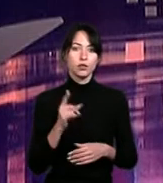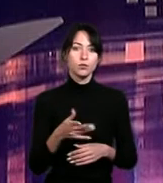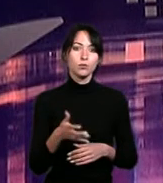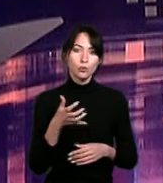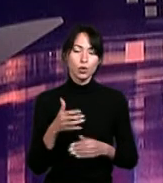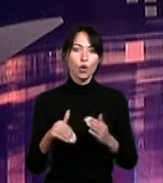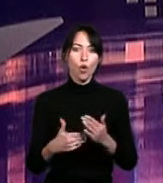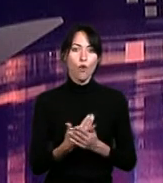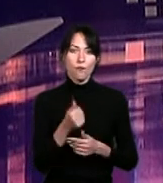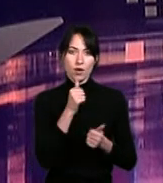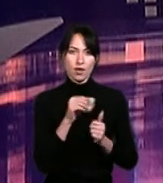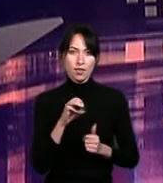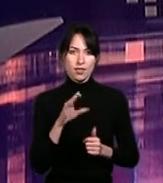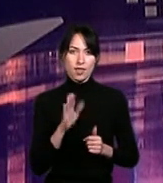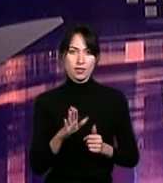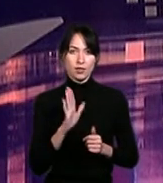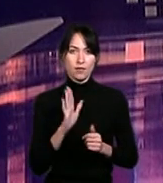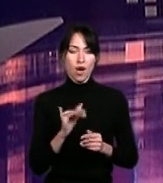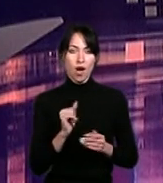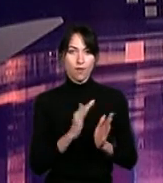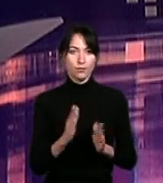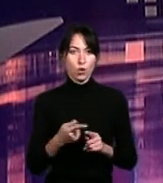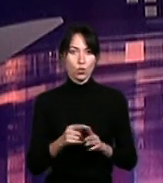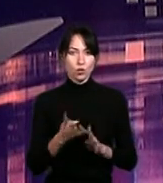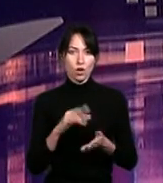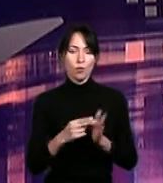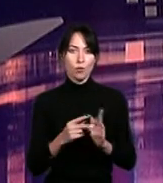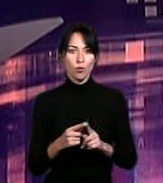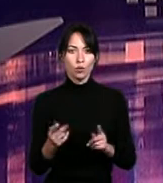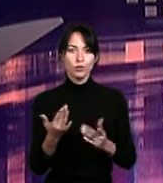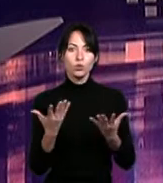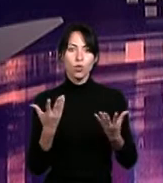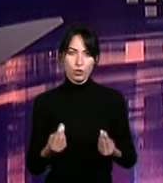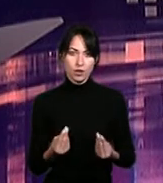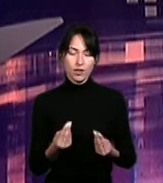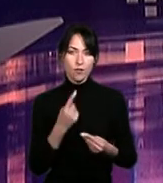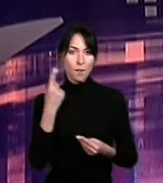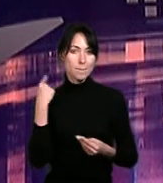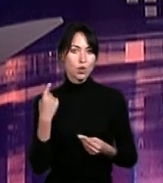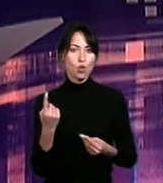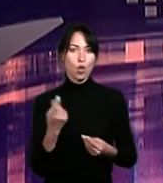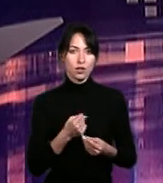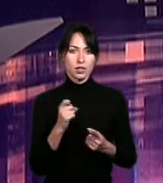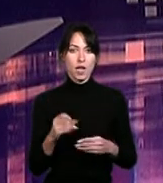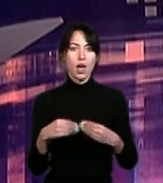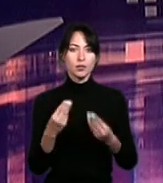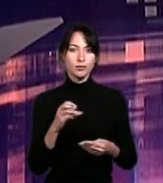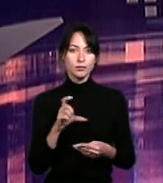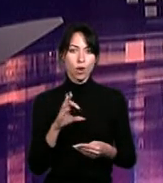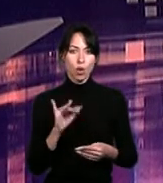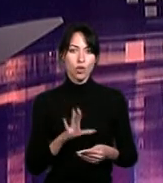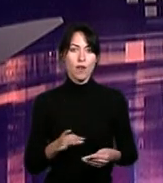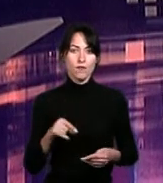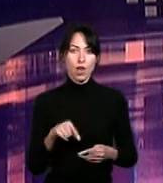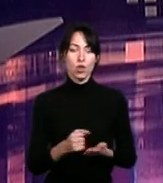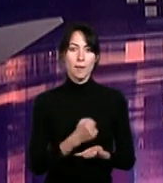1500 нових тестів. А впорядкувати цю чергу планують протягом кількох днів. Минулого ж тижня, за даними МАХОТи, у регіоні